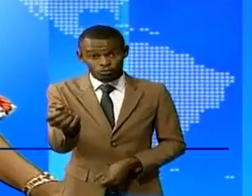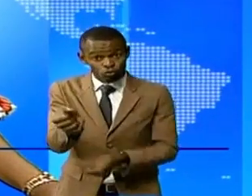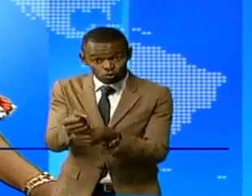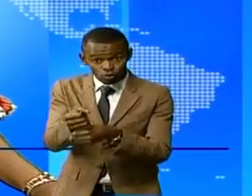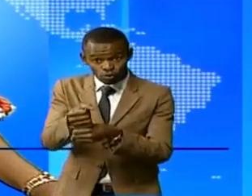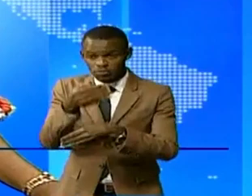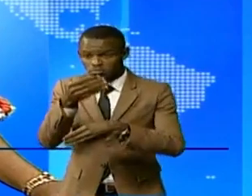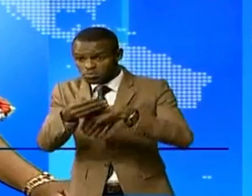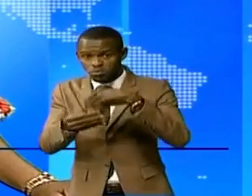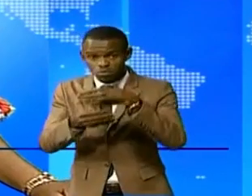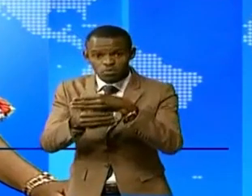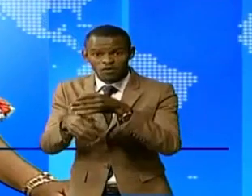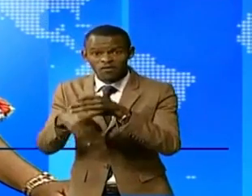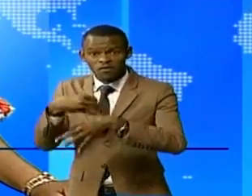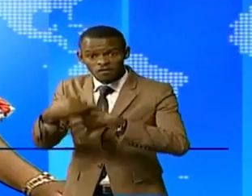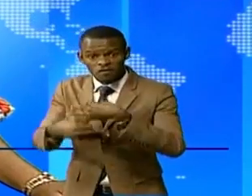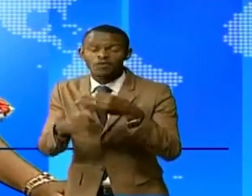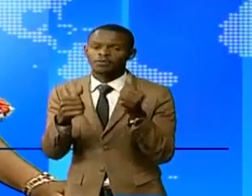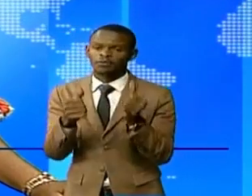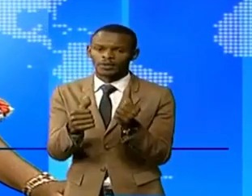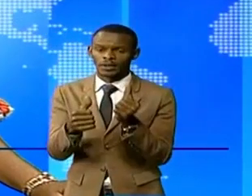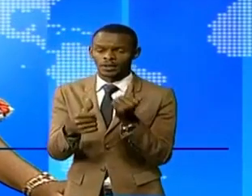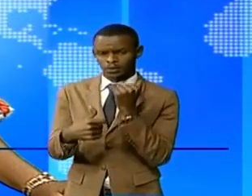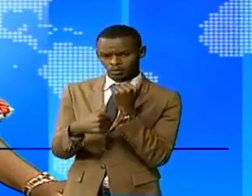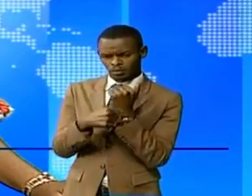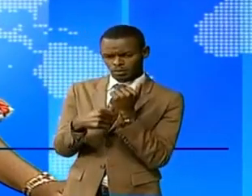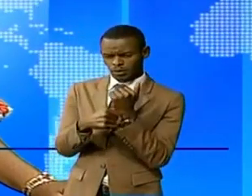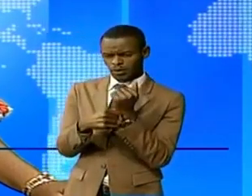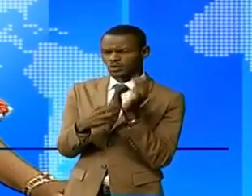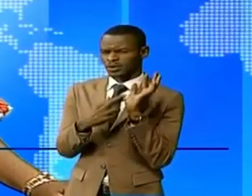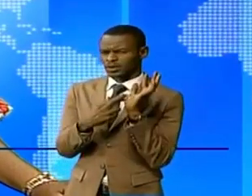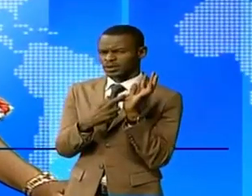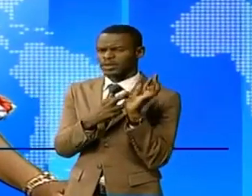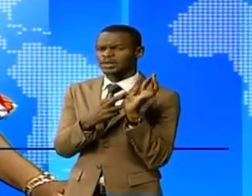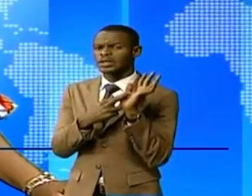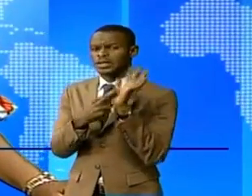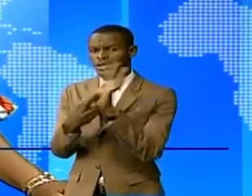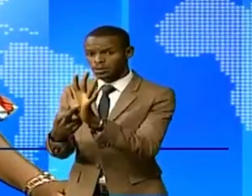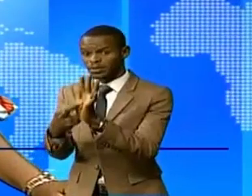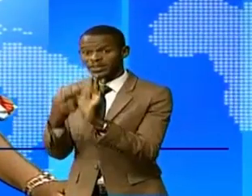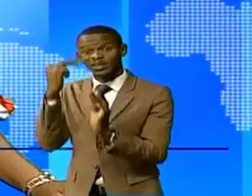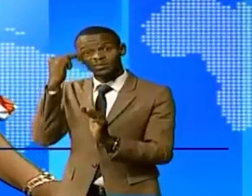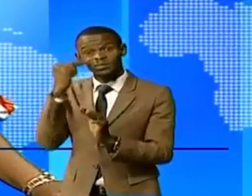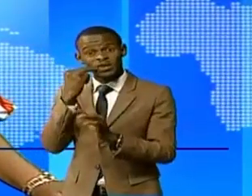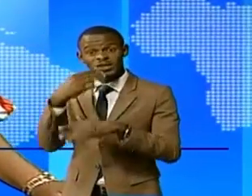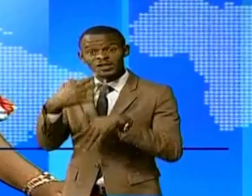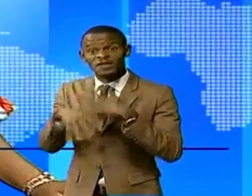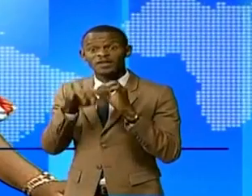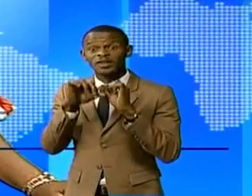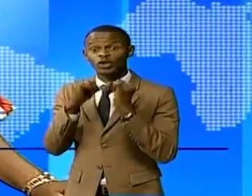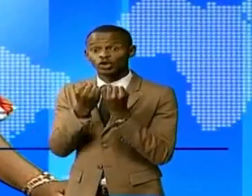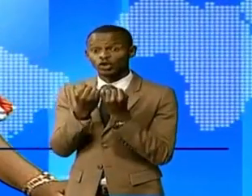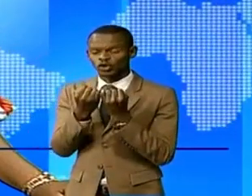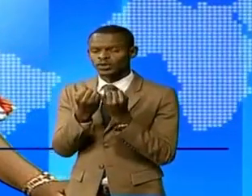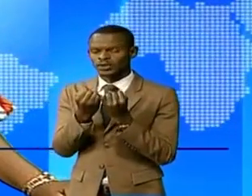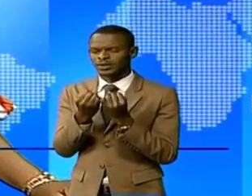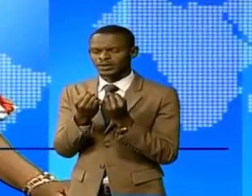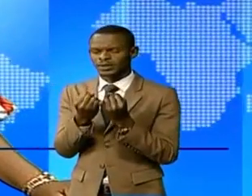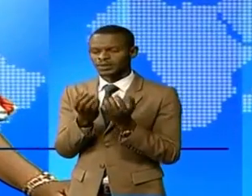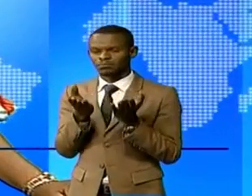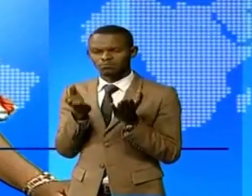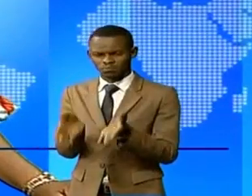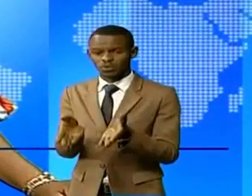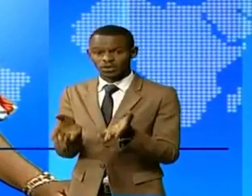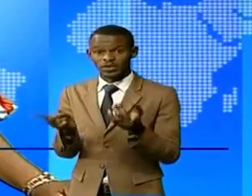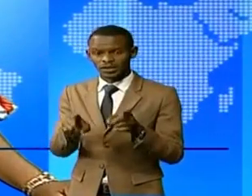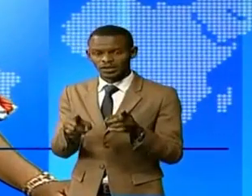Matesso a représenté le ministre des Affaires sociales, Modeste Mutinga Mutushai, lors de cette cérémonie de